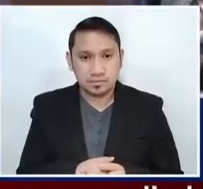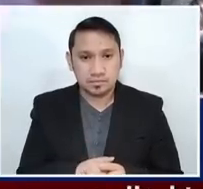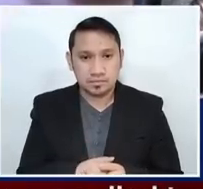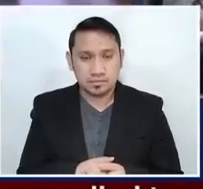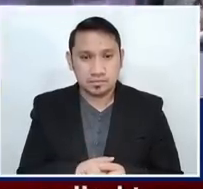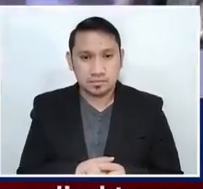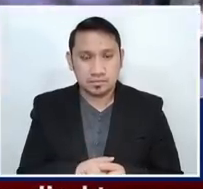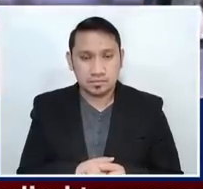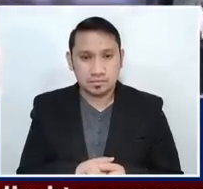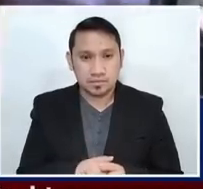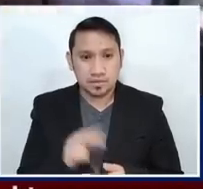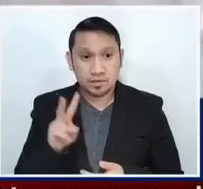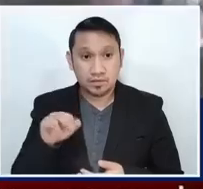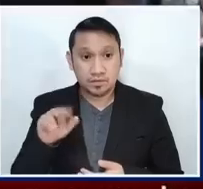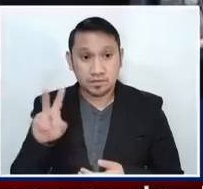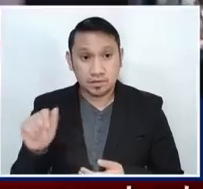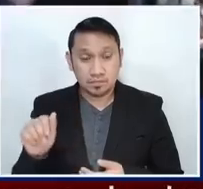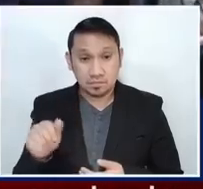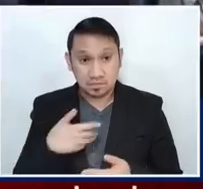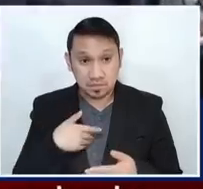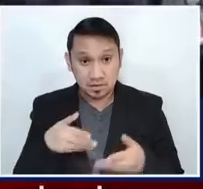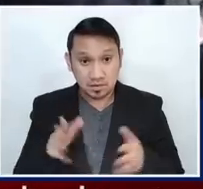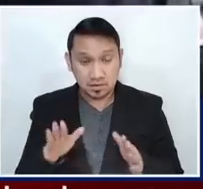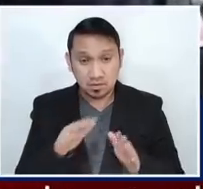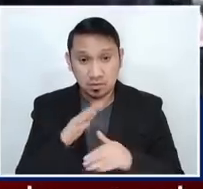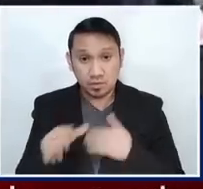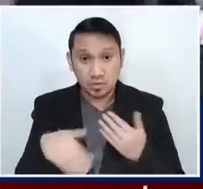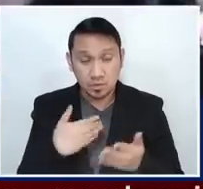Para namang ang Viva papayag ng ganon. Lahat yan na